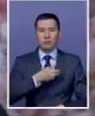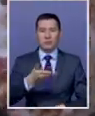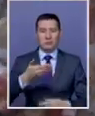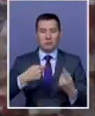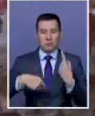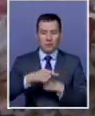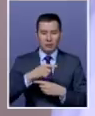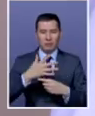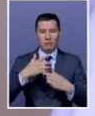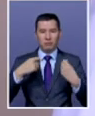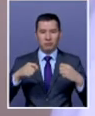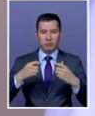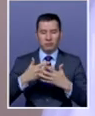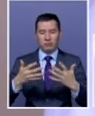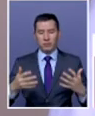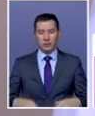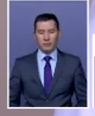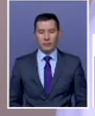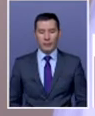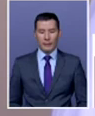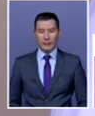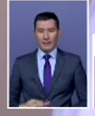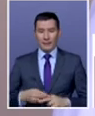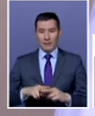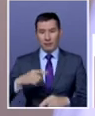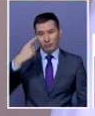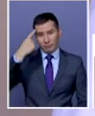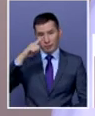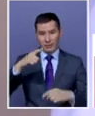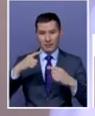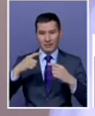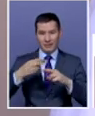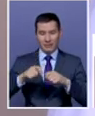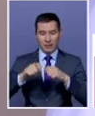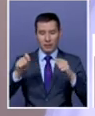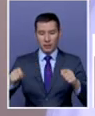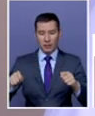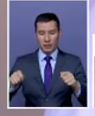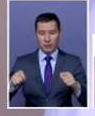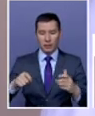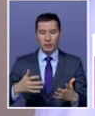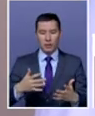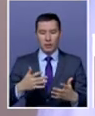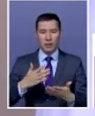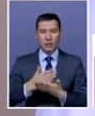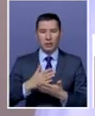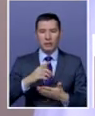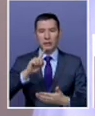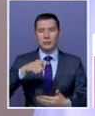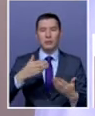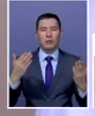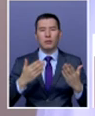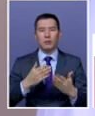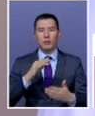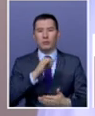идея бұдан арту өсу бойынша жаңағы аналардың өздерінің қойған жаңағы талаптары. Мысалы, біз ал мақыл келдік,